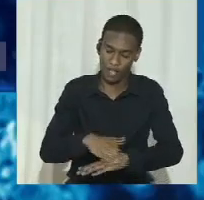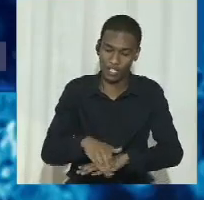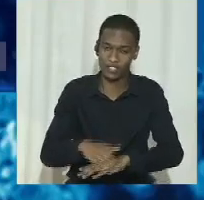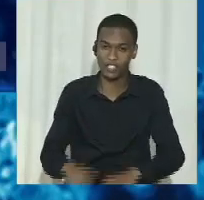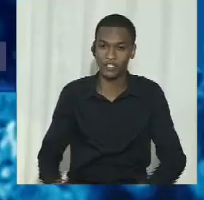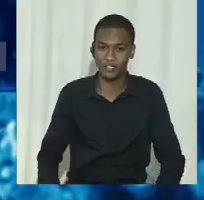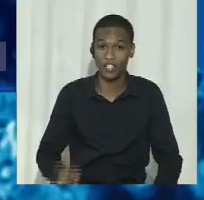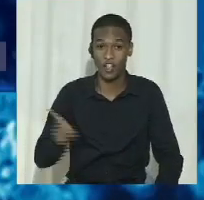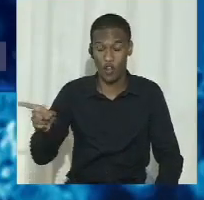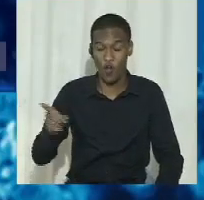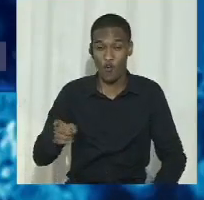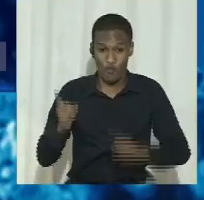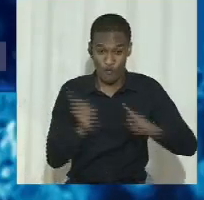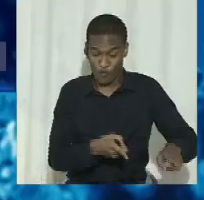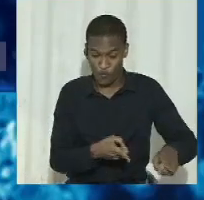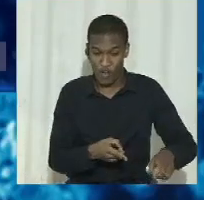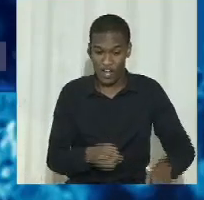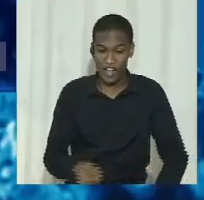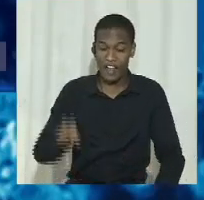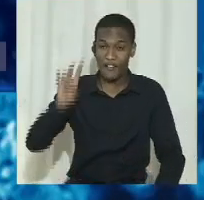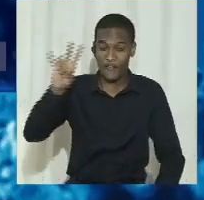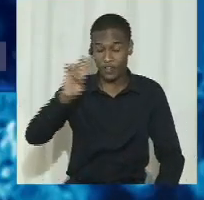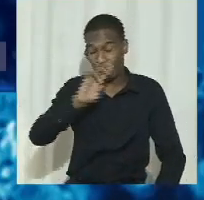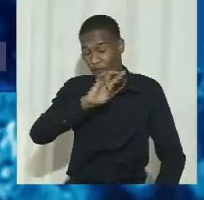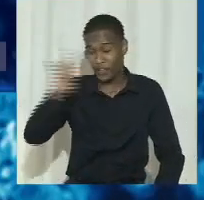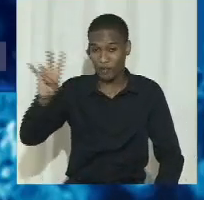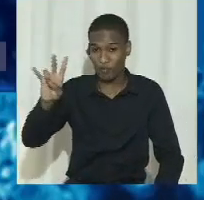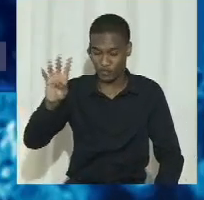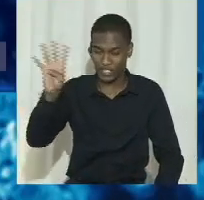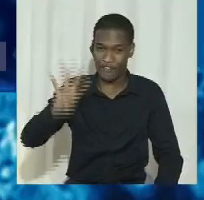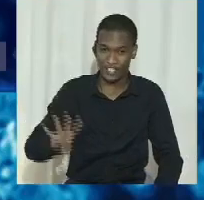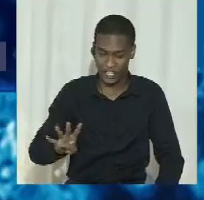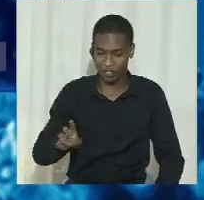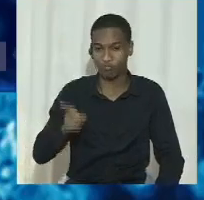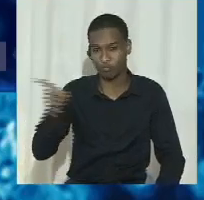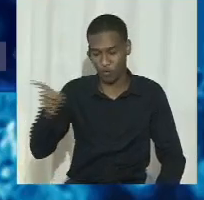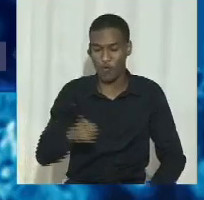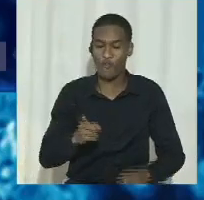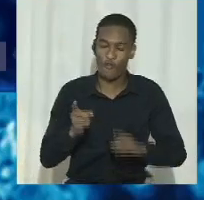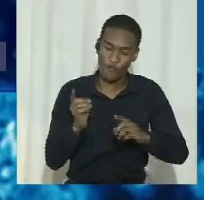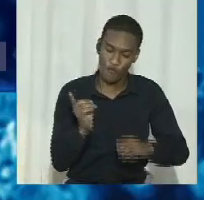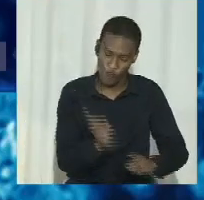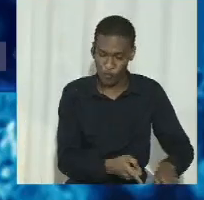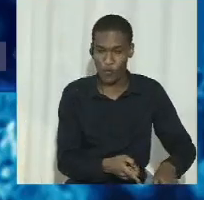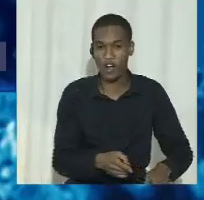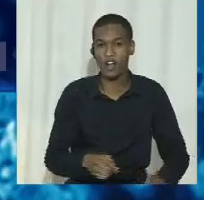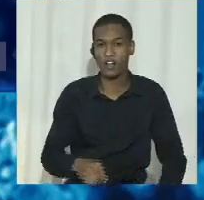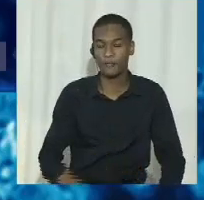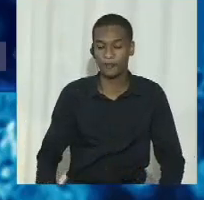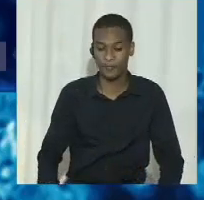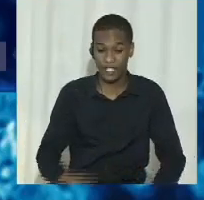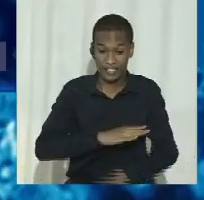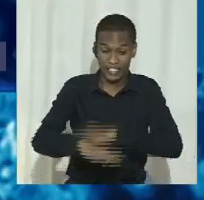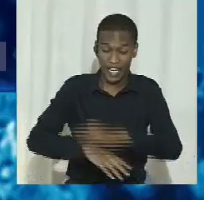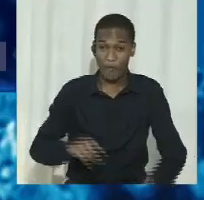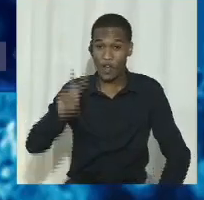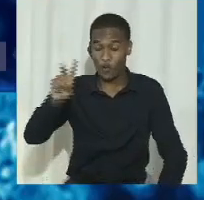Madagasikara tranga vaovao 77 sy 70 sitrana 2 sy